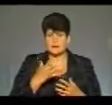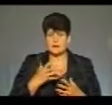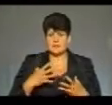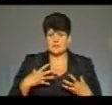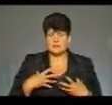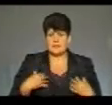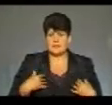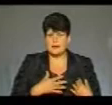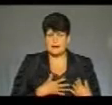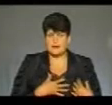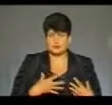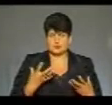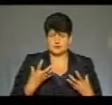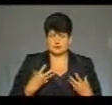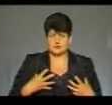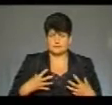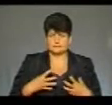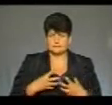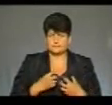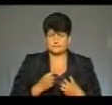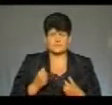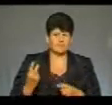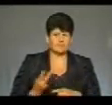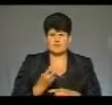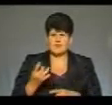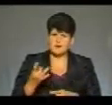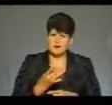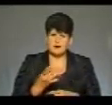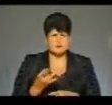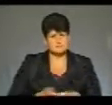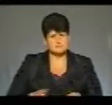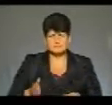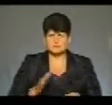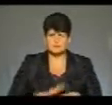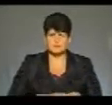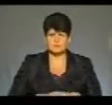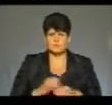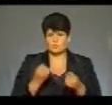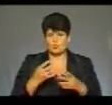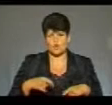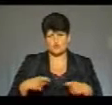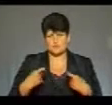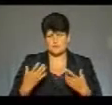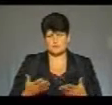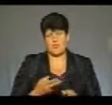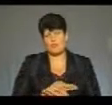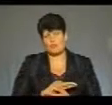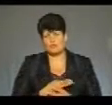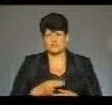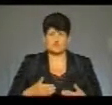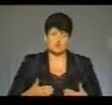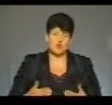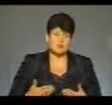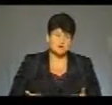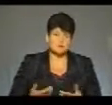легені ще задіюються, це в два рази складніше, ніж так просто пробігти в футболочці чи в шортах.